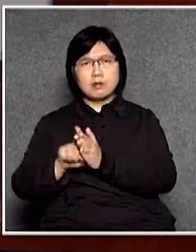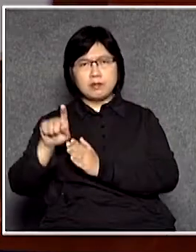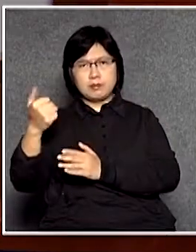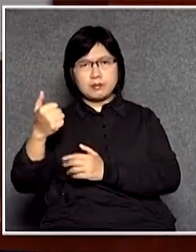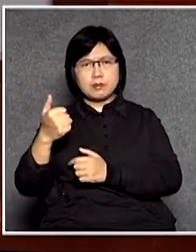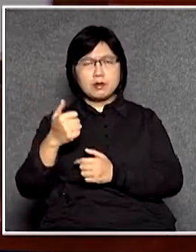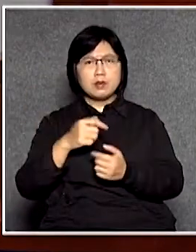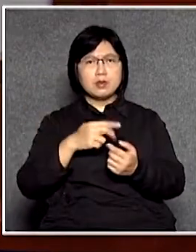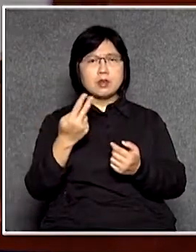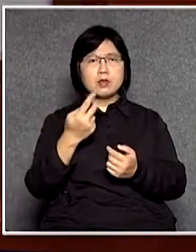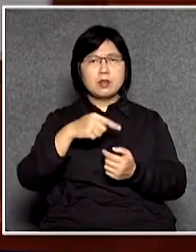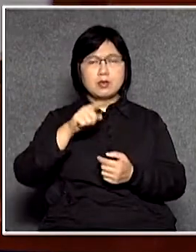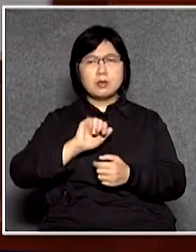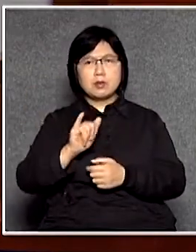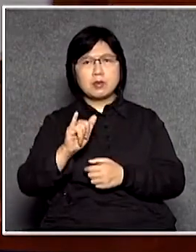由